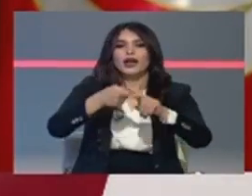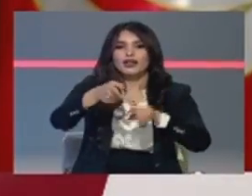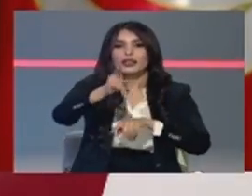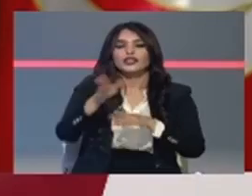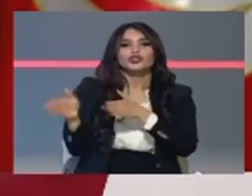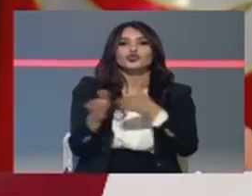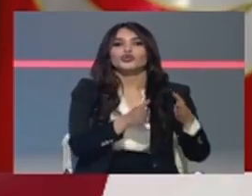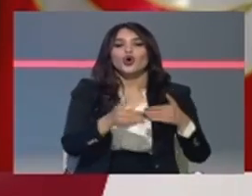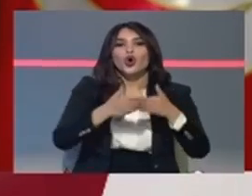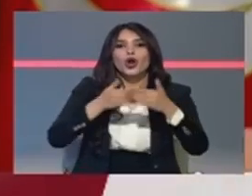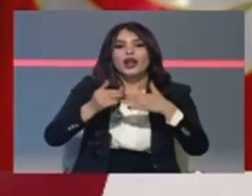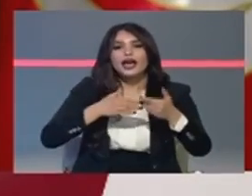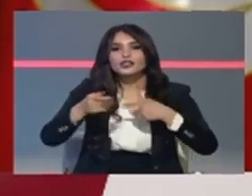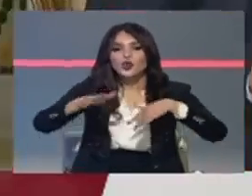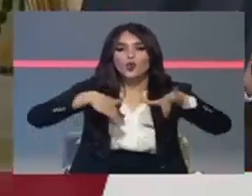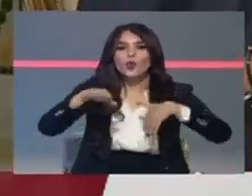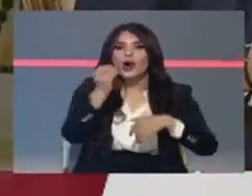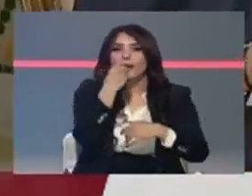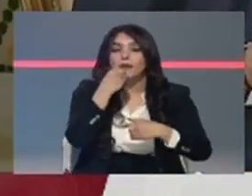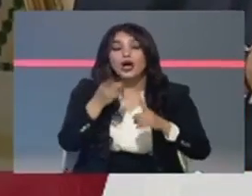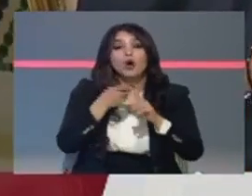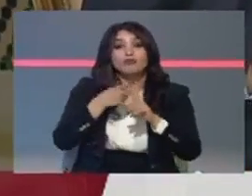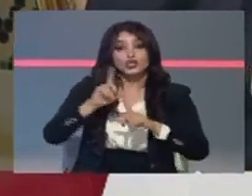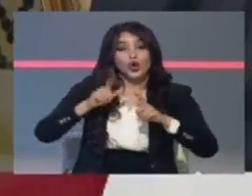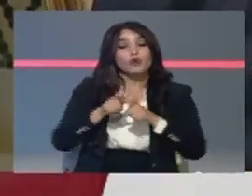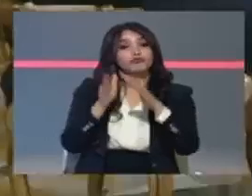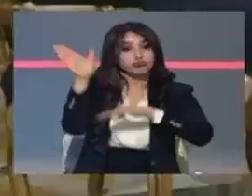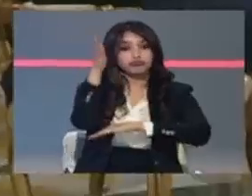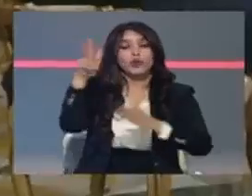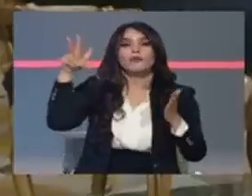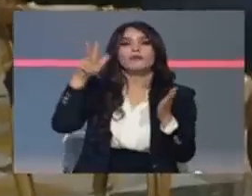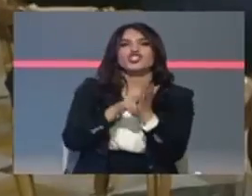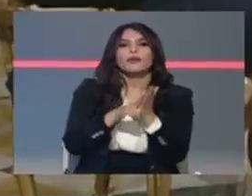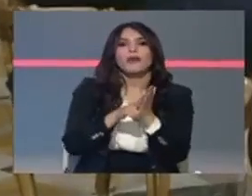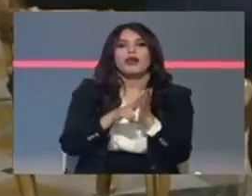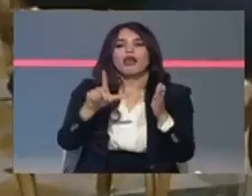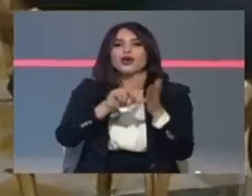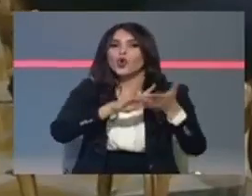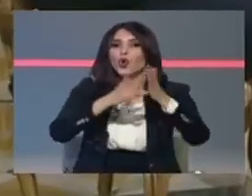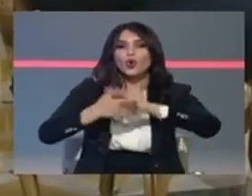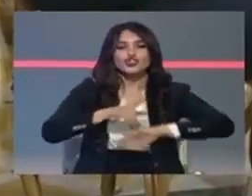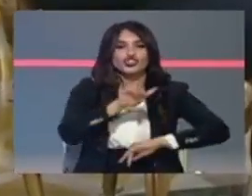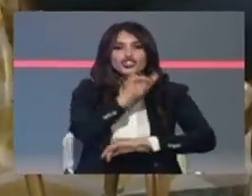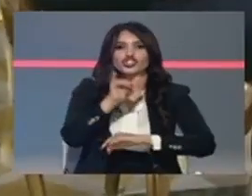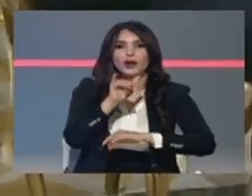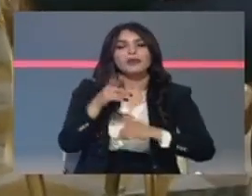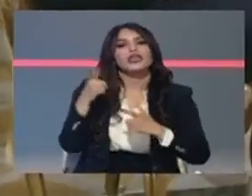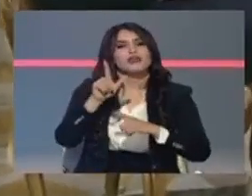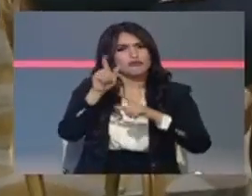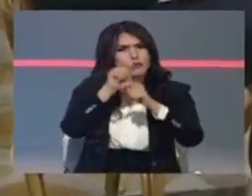الاسواق بالمواد الاستهلاكيه، مشددا على ان الدوله ستطبق القانون على الجميع ولن تتسامح مع